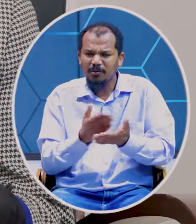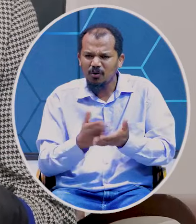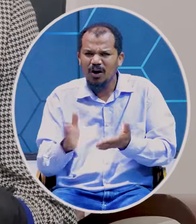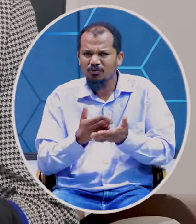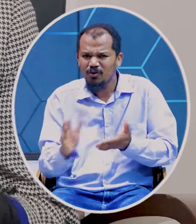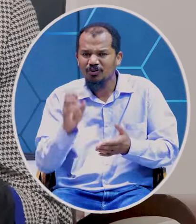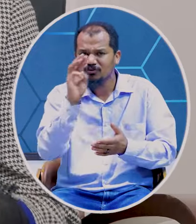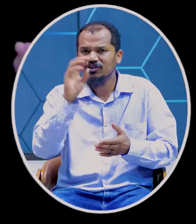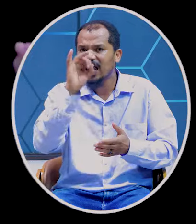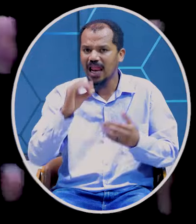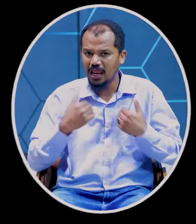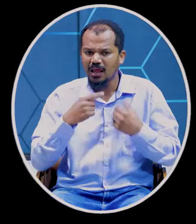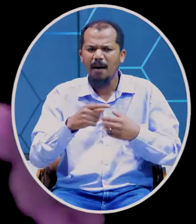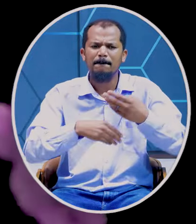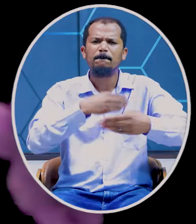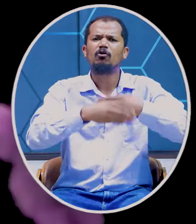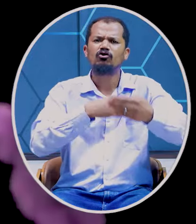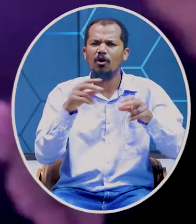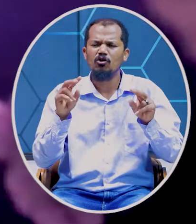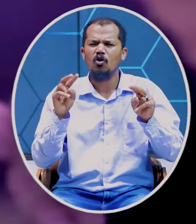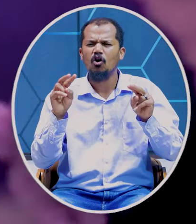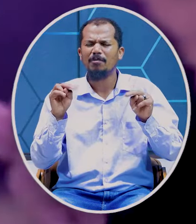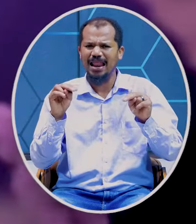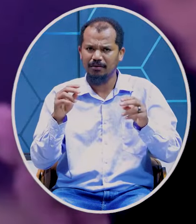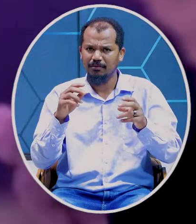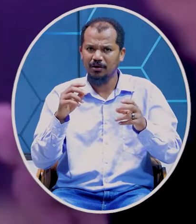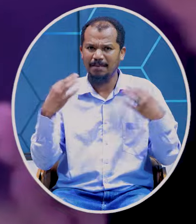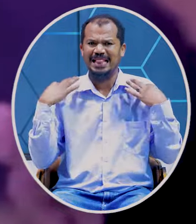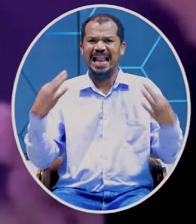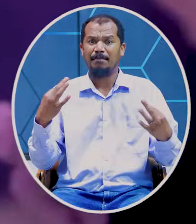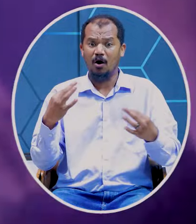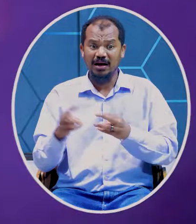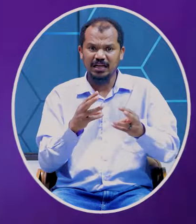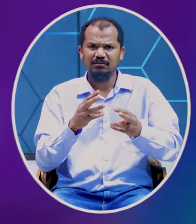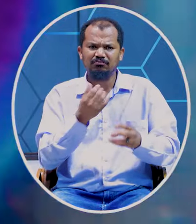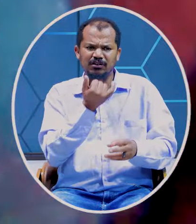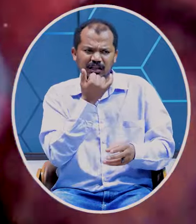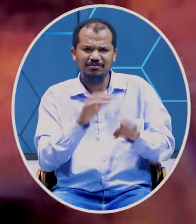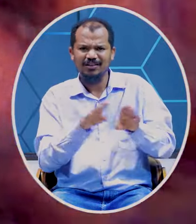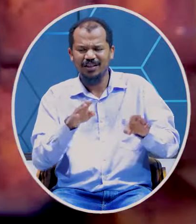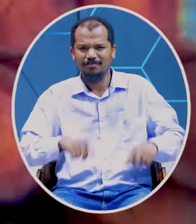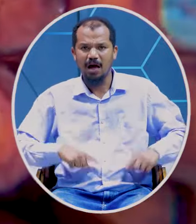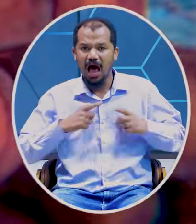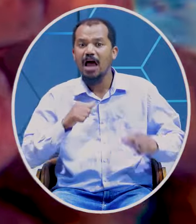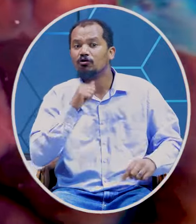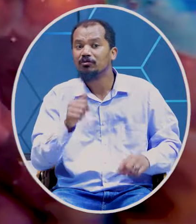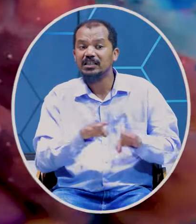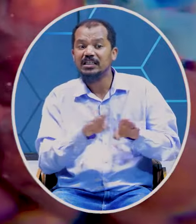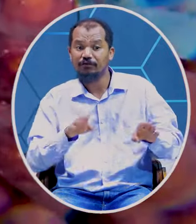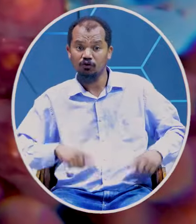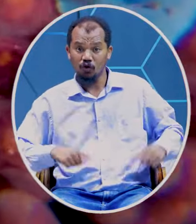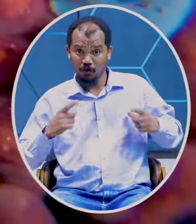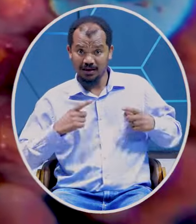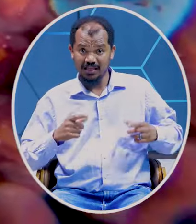የሚወገዱ ሴሎች አሉ። ያ ፕሮሰስ በኖርማሉ ሲካሄድ ወይም በጤናማው መንገድ ሲካሄድ ምንም ስህተትም ክፍተትም አይኖርበትም።